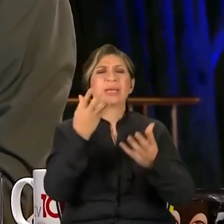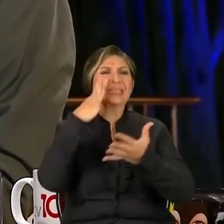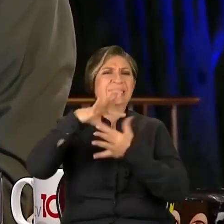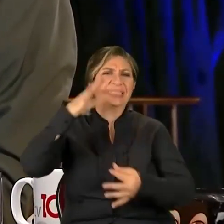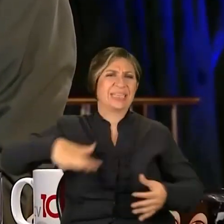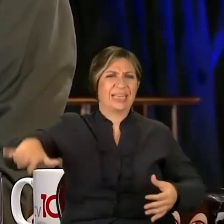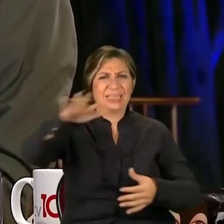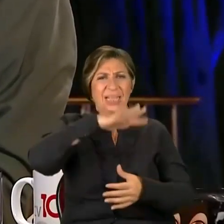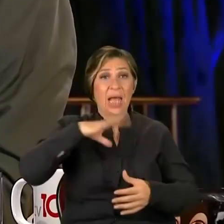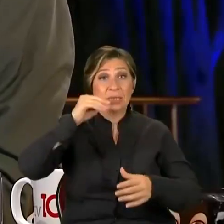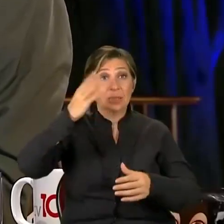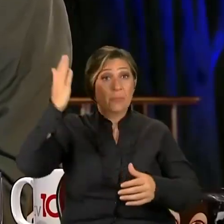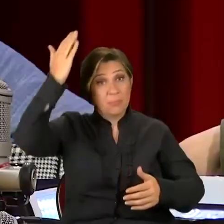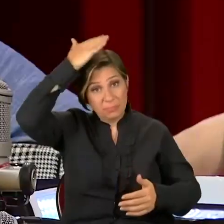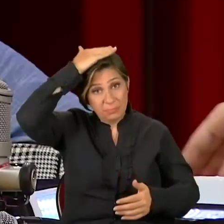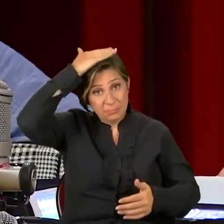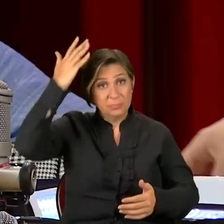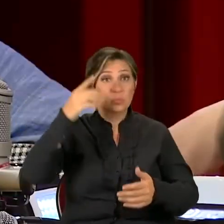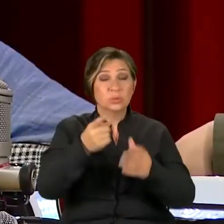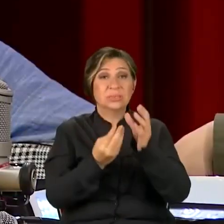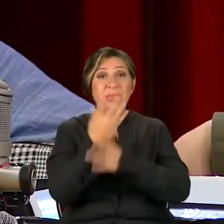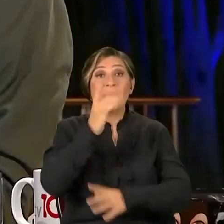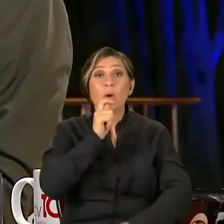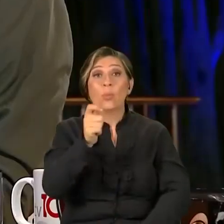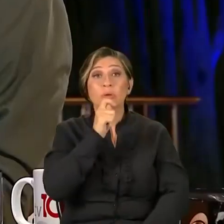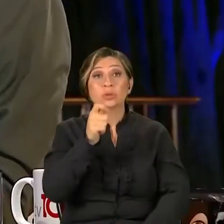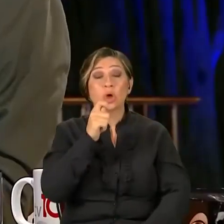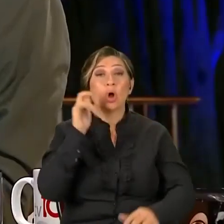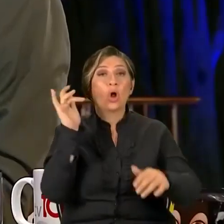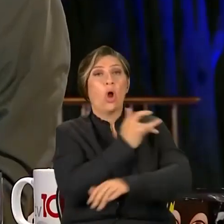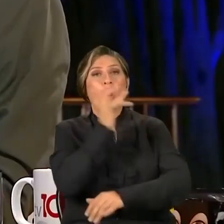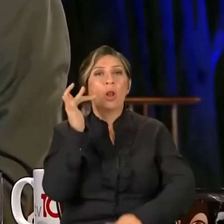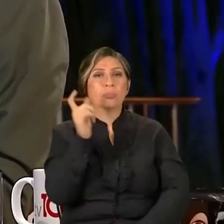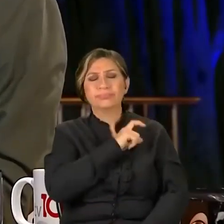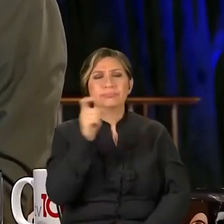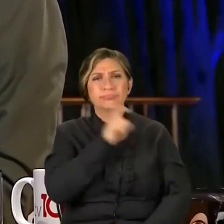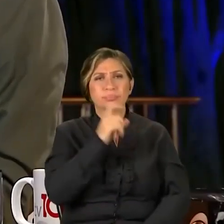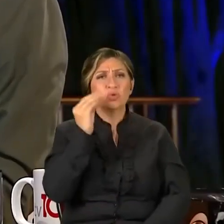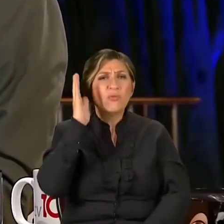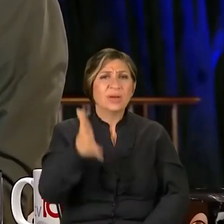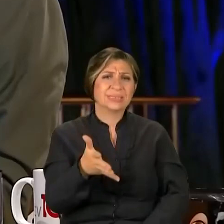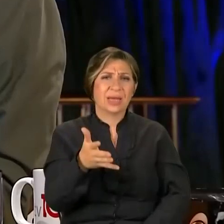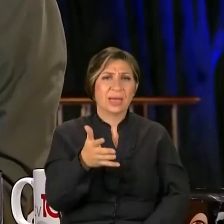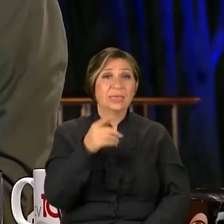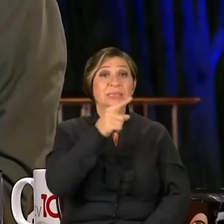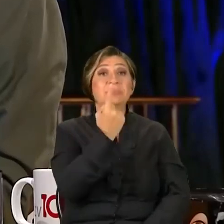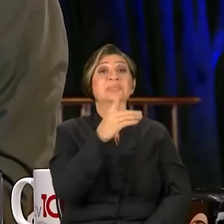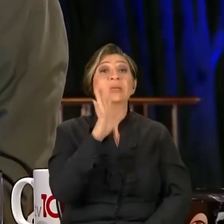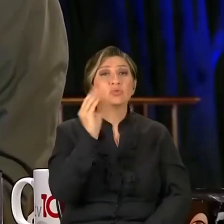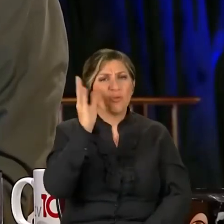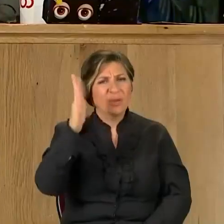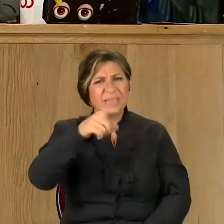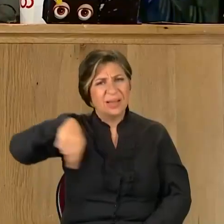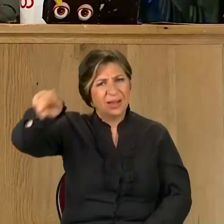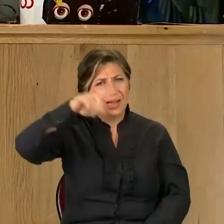insan herkesin baş tacı ettiği birçok insan bu sabah röportajlardan kolye O çok fazla insan yani sende ise